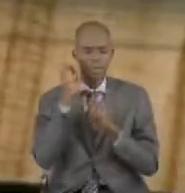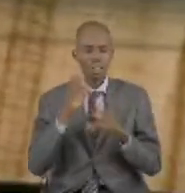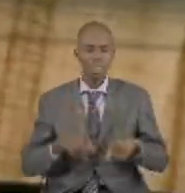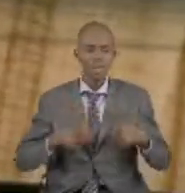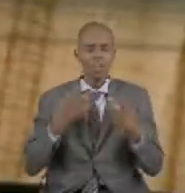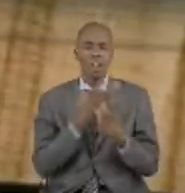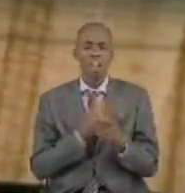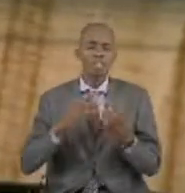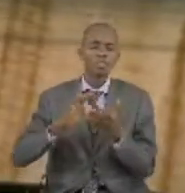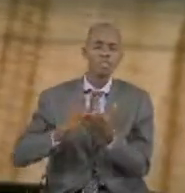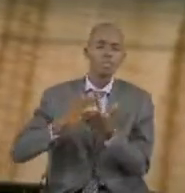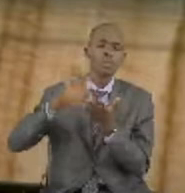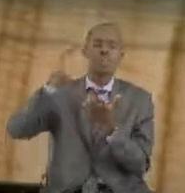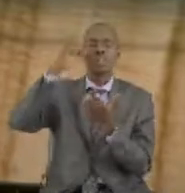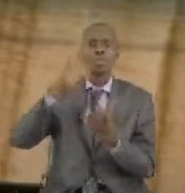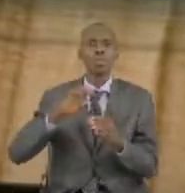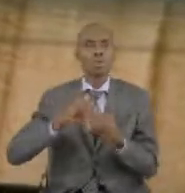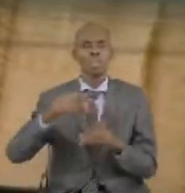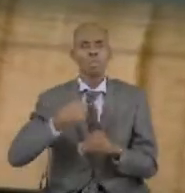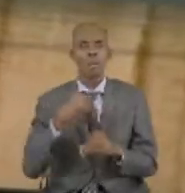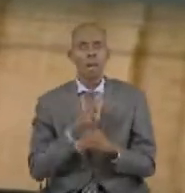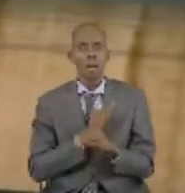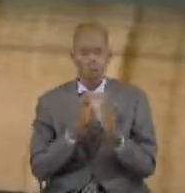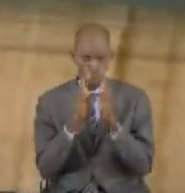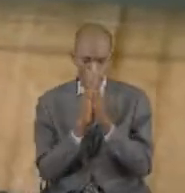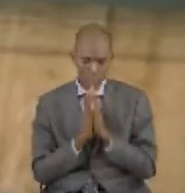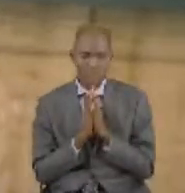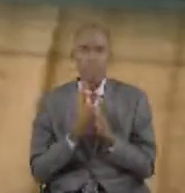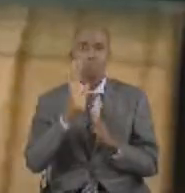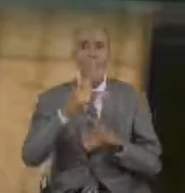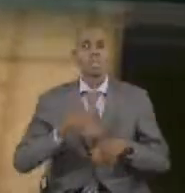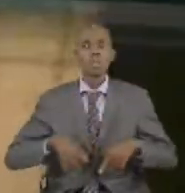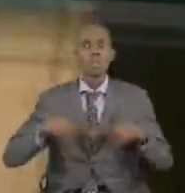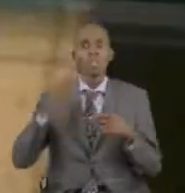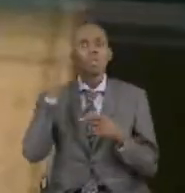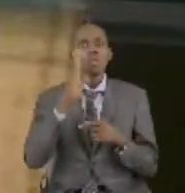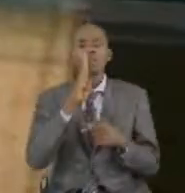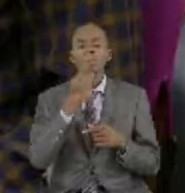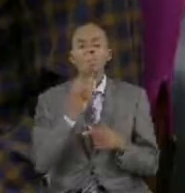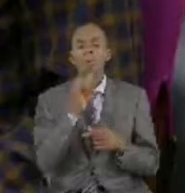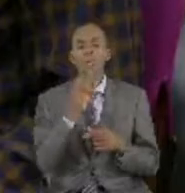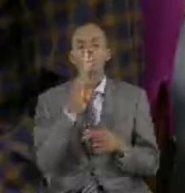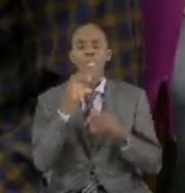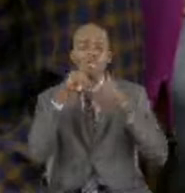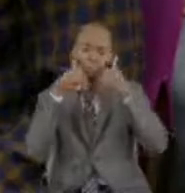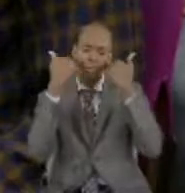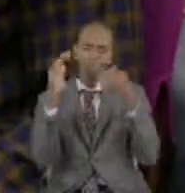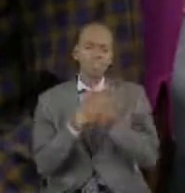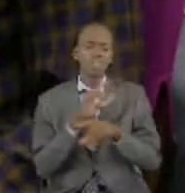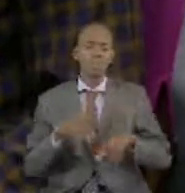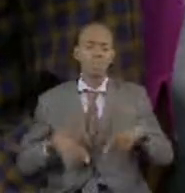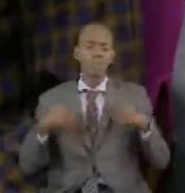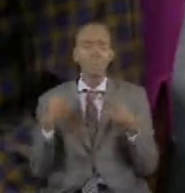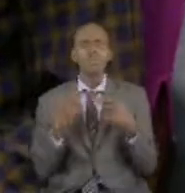qui a changé sa vie et elle glorifier dieu à mon sujet je prie que votre vie ne serait pas une vie heureuse